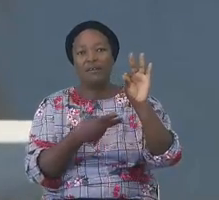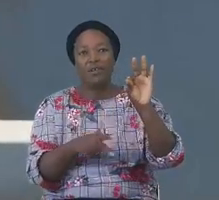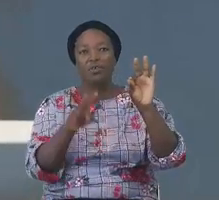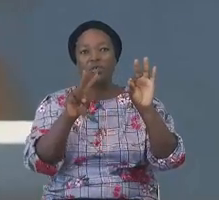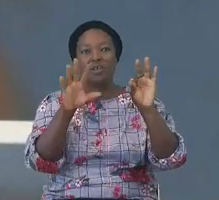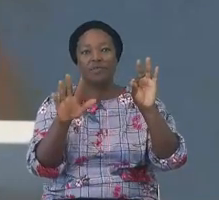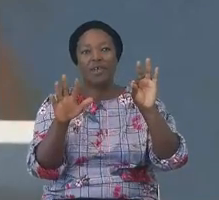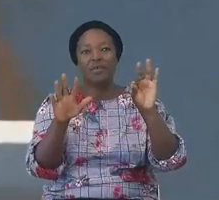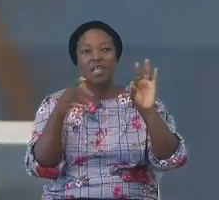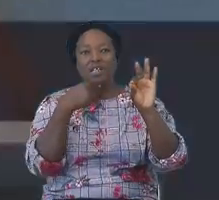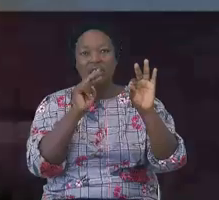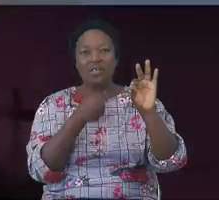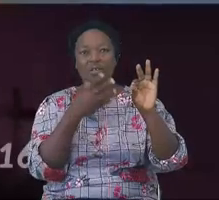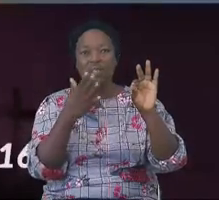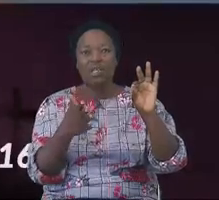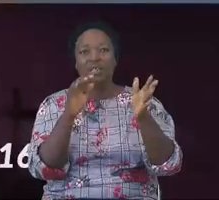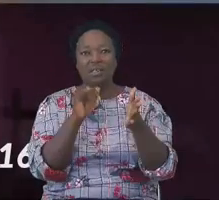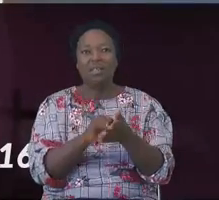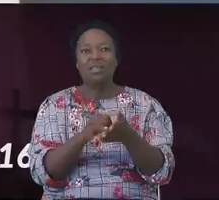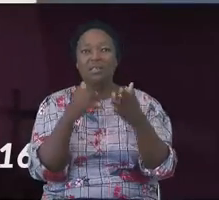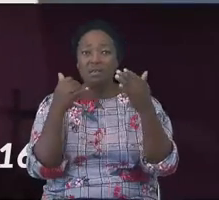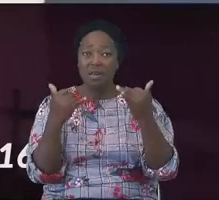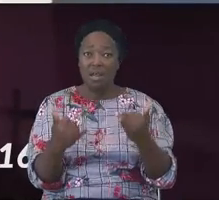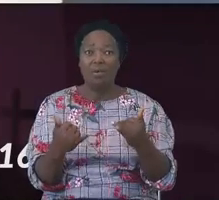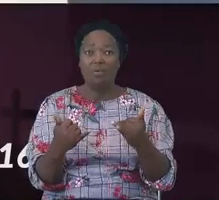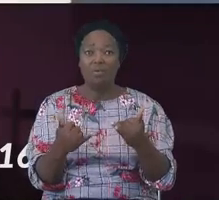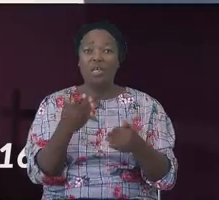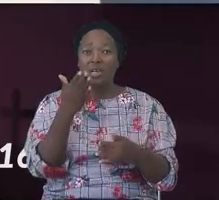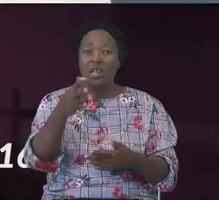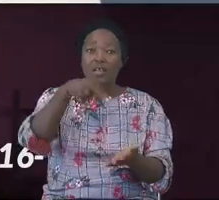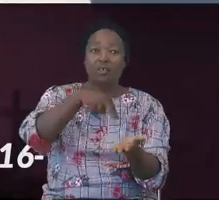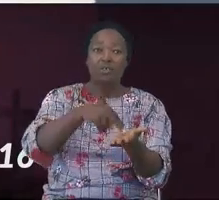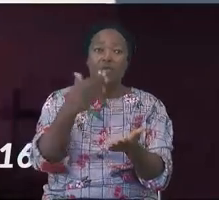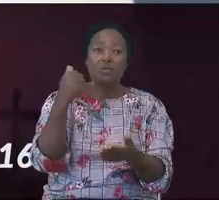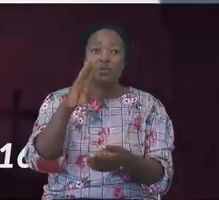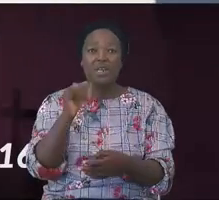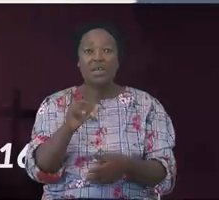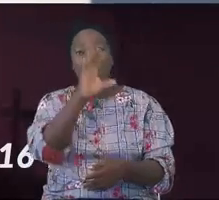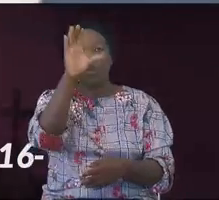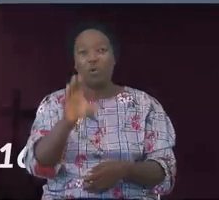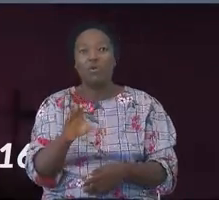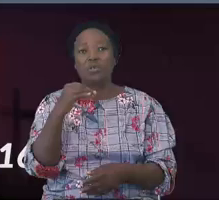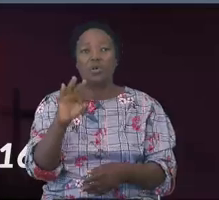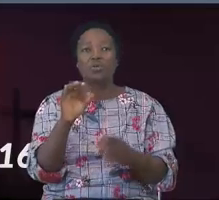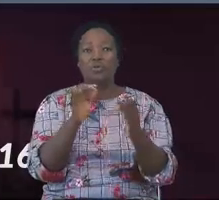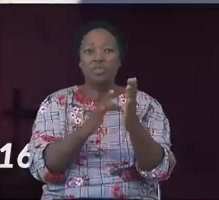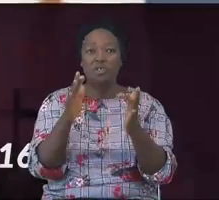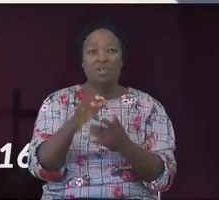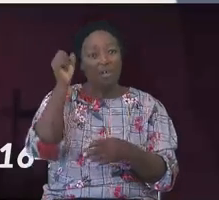En Jean 9, 25. Jean 9, 25.